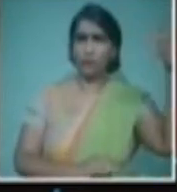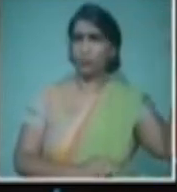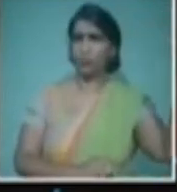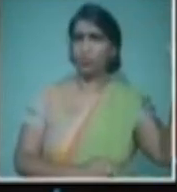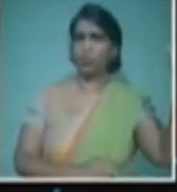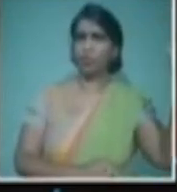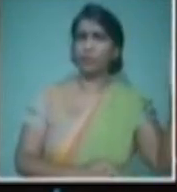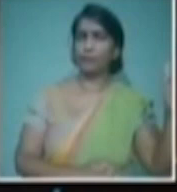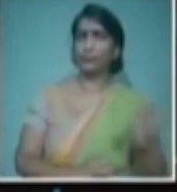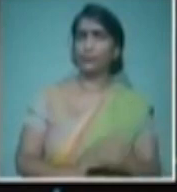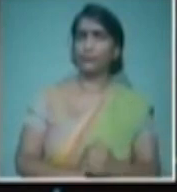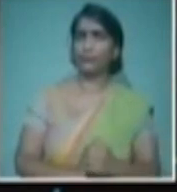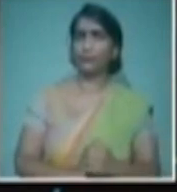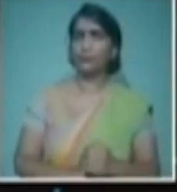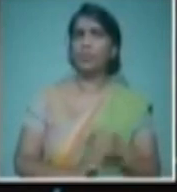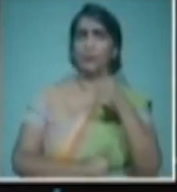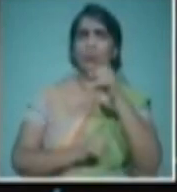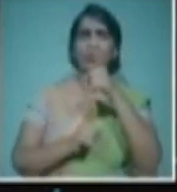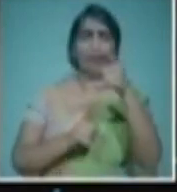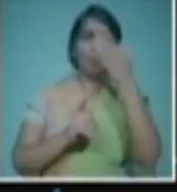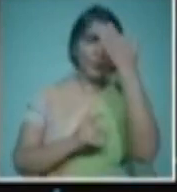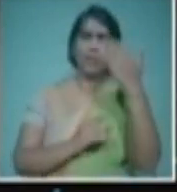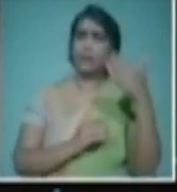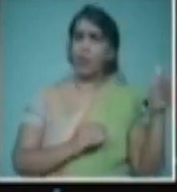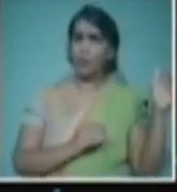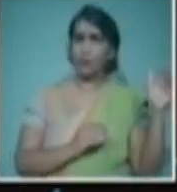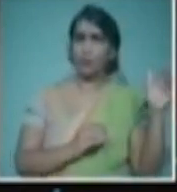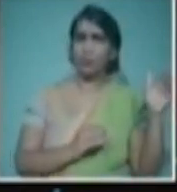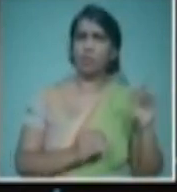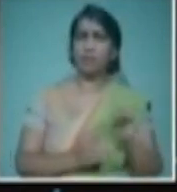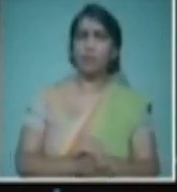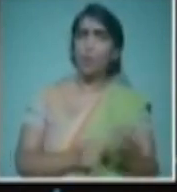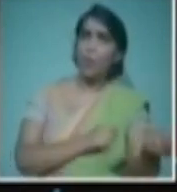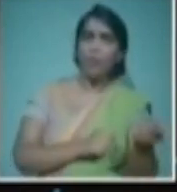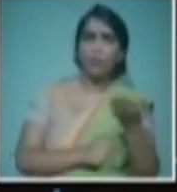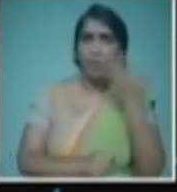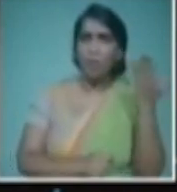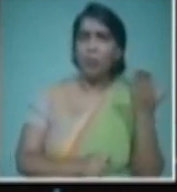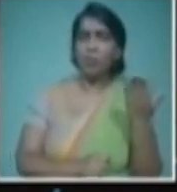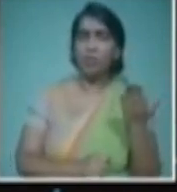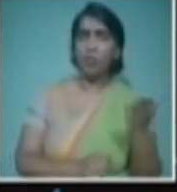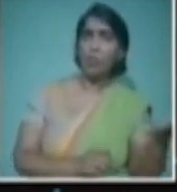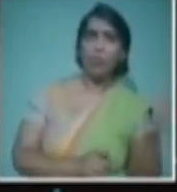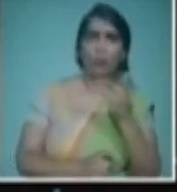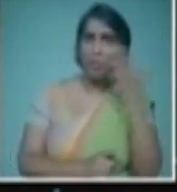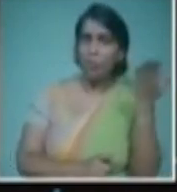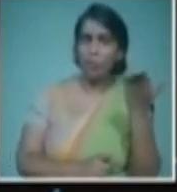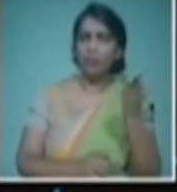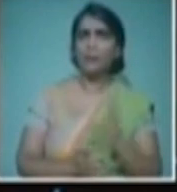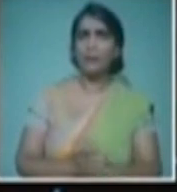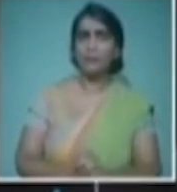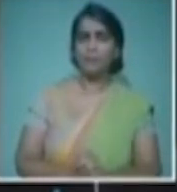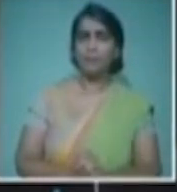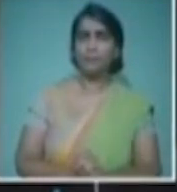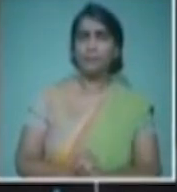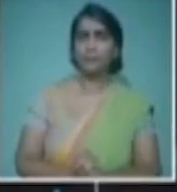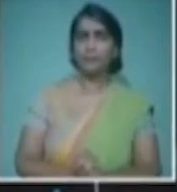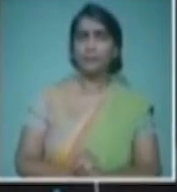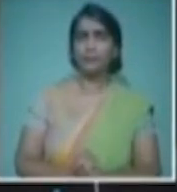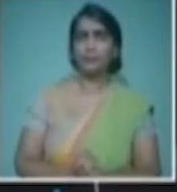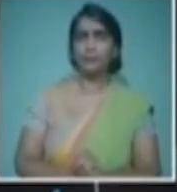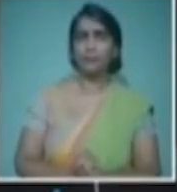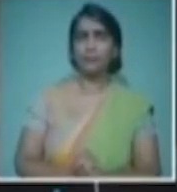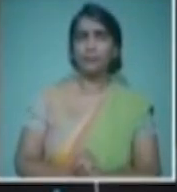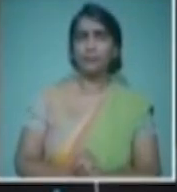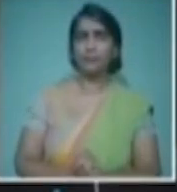එළියට යන්න එයානේ කතා කළා ගහන්න පුළුවන්ද හරි ගහන්න පුළුවන් ඔය ඉන් දැට් කේස් ඔ දෙන්